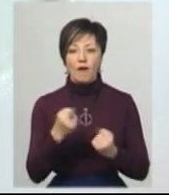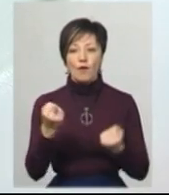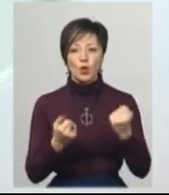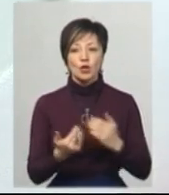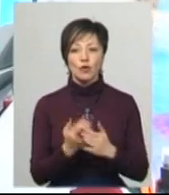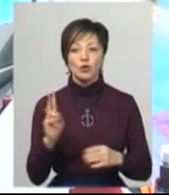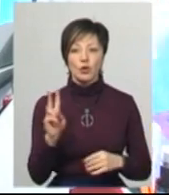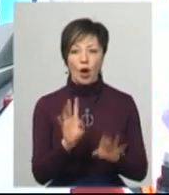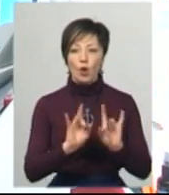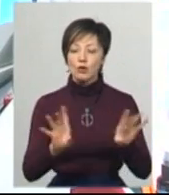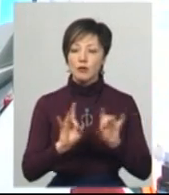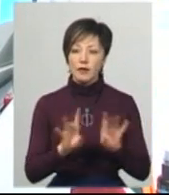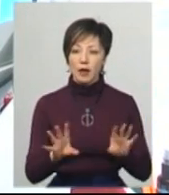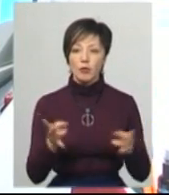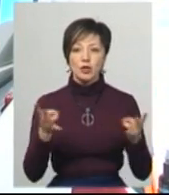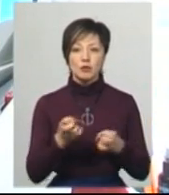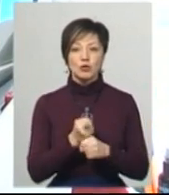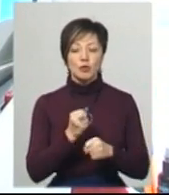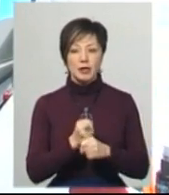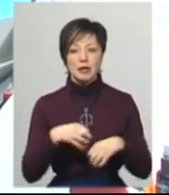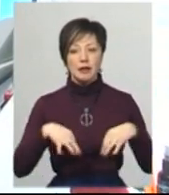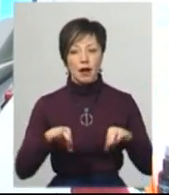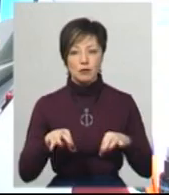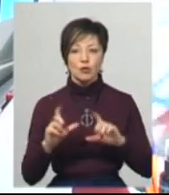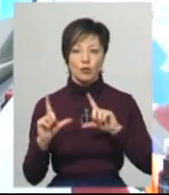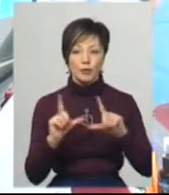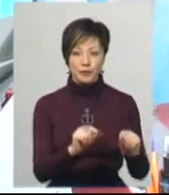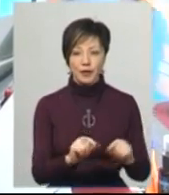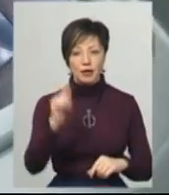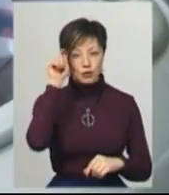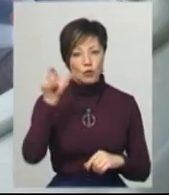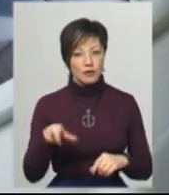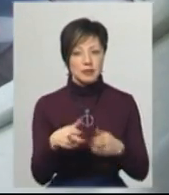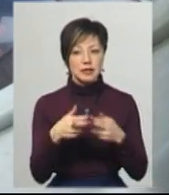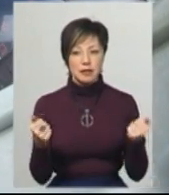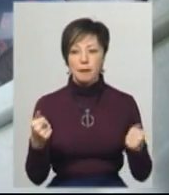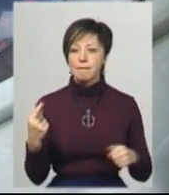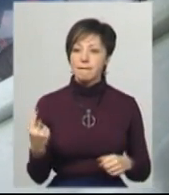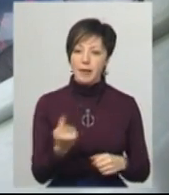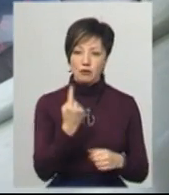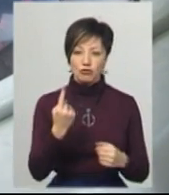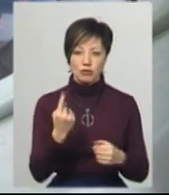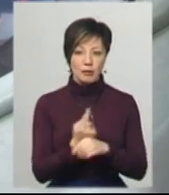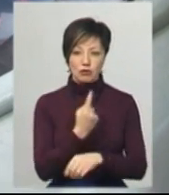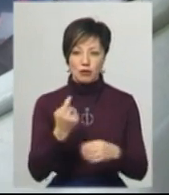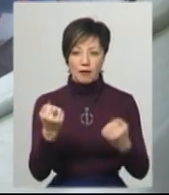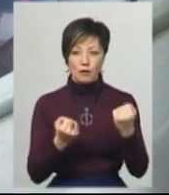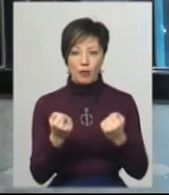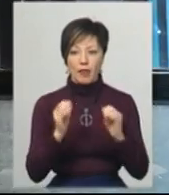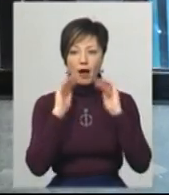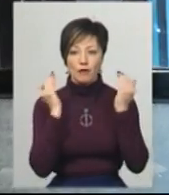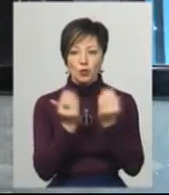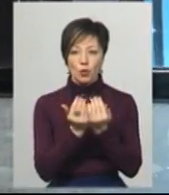тролейбуса Григорій Мазур розповідає, що потрібно зробити, аби транспорт рушив з місця. Чоловік зізнається, вперше кермуватиме тролейбусом на автономному